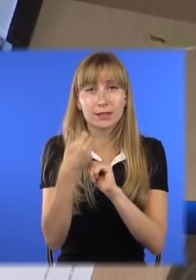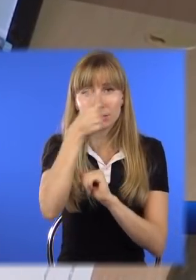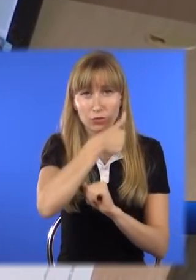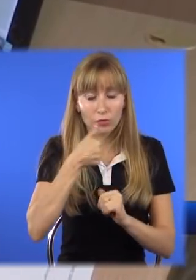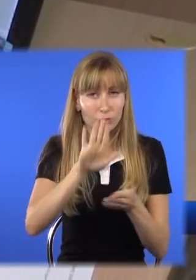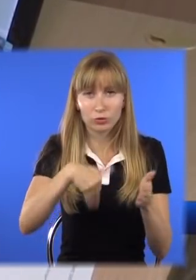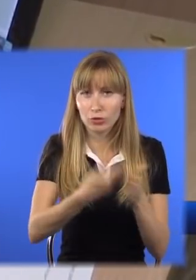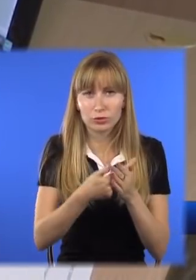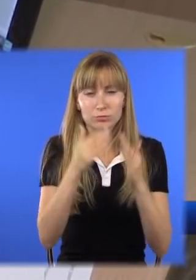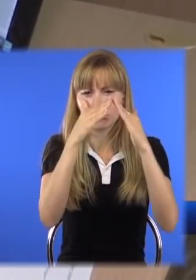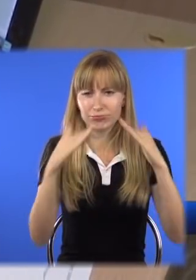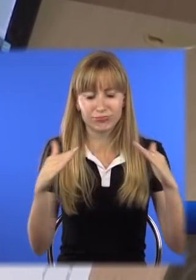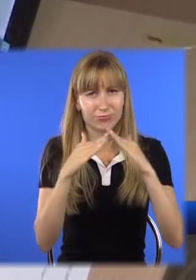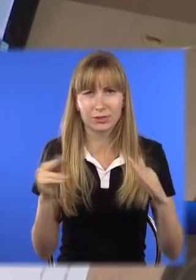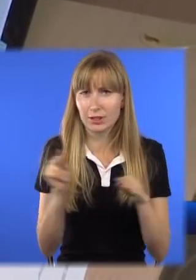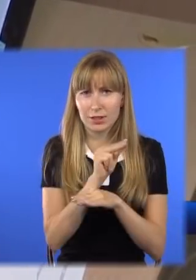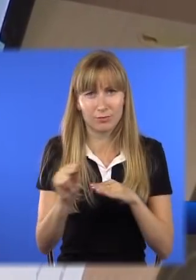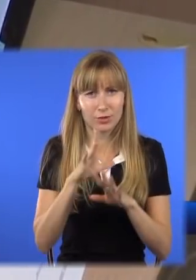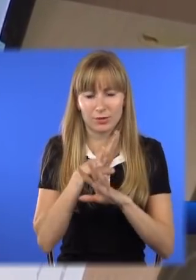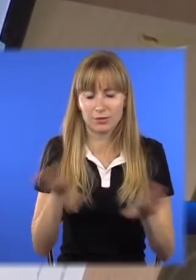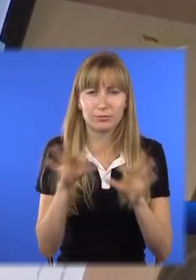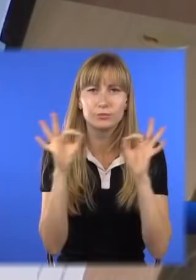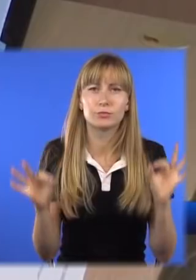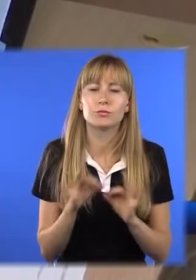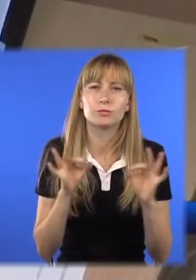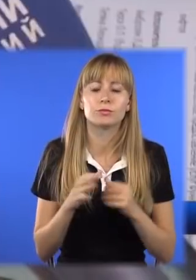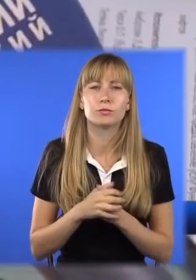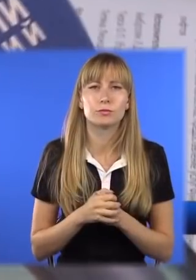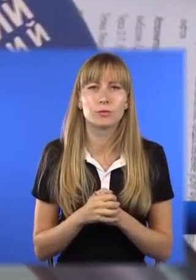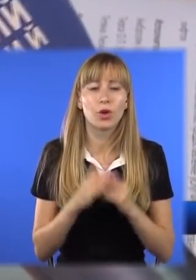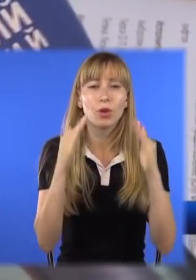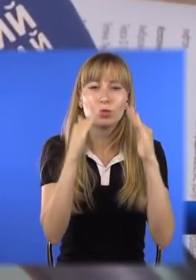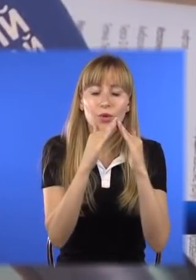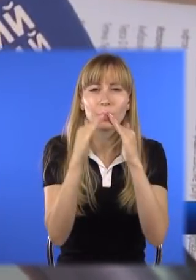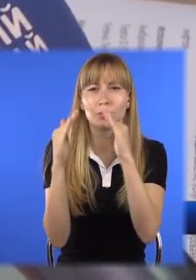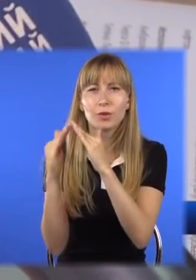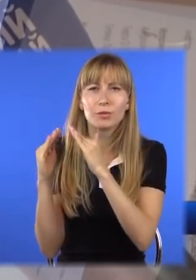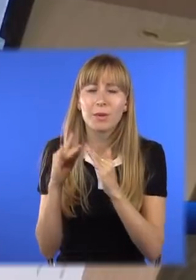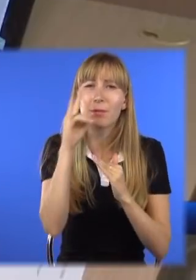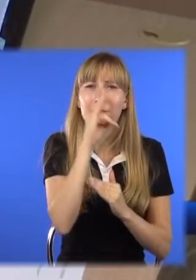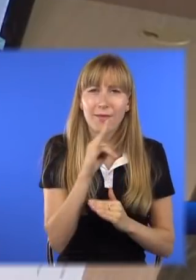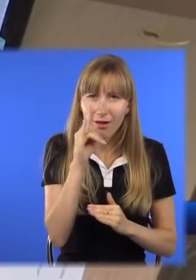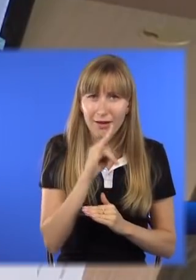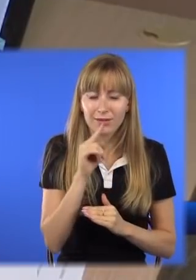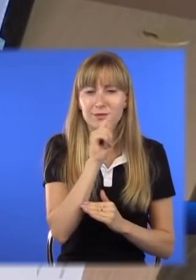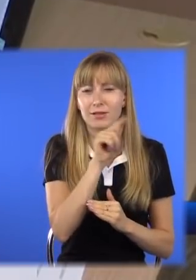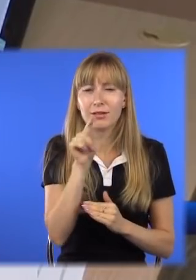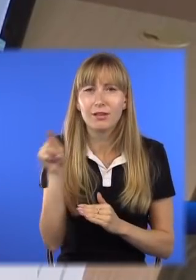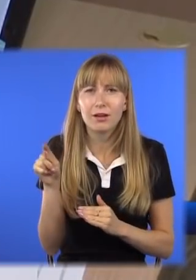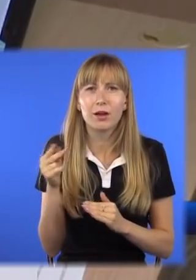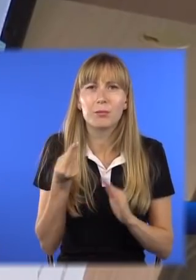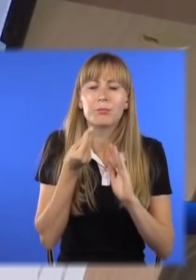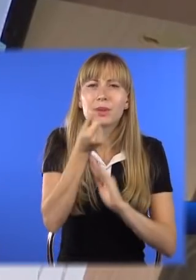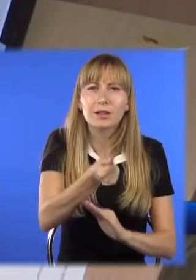не ремонтувалася. Будинки маленькі, ці будинки не спроможні сплатити великий ремонт